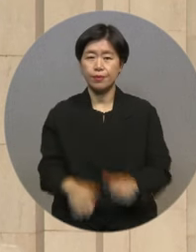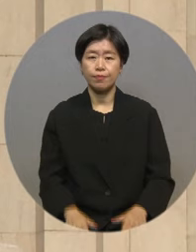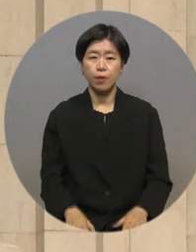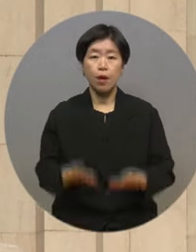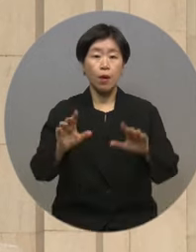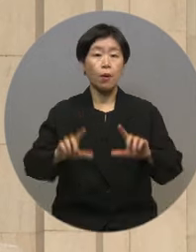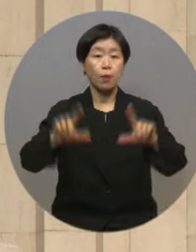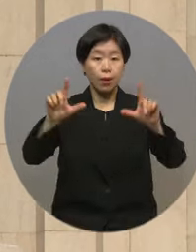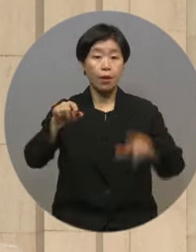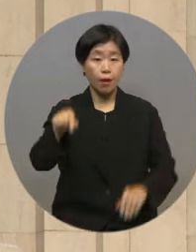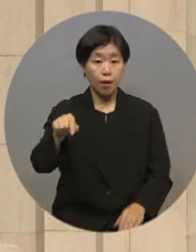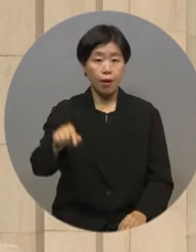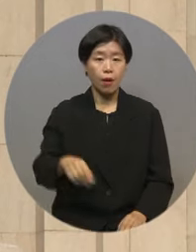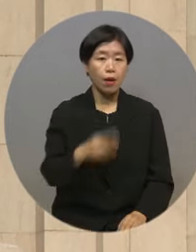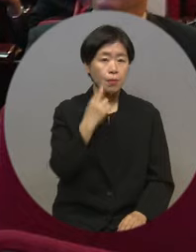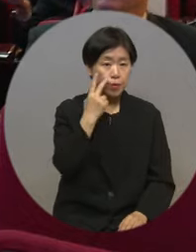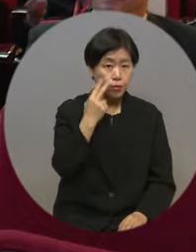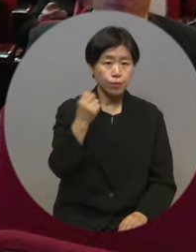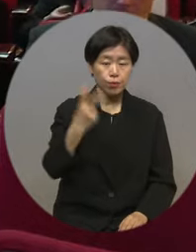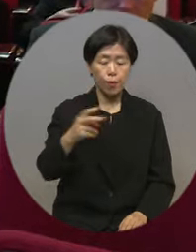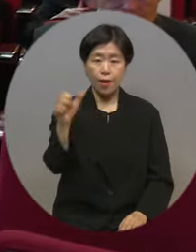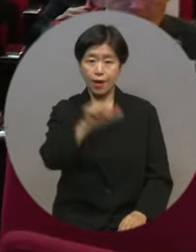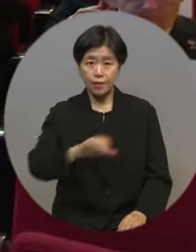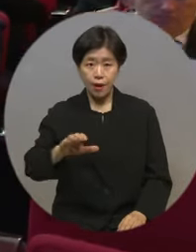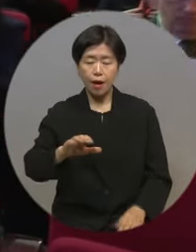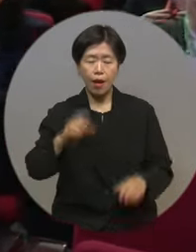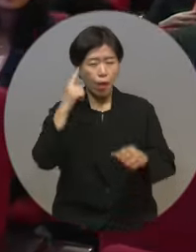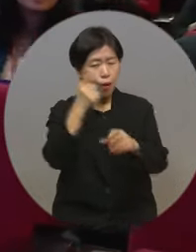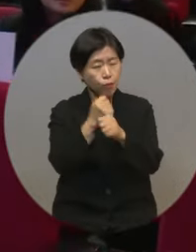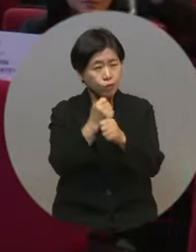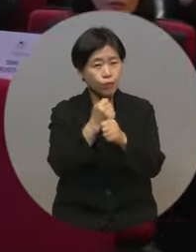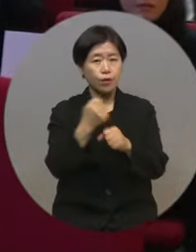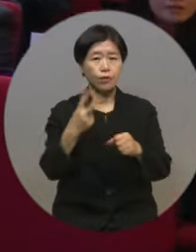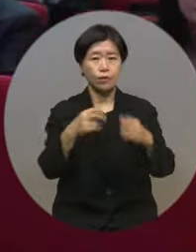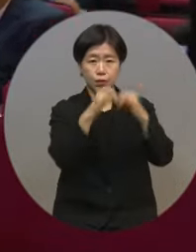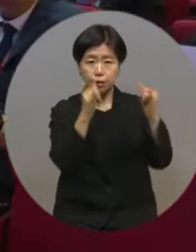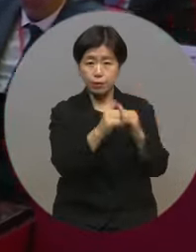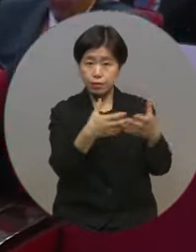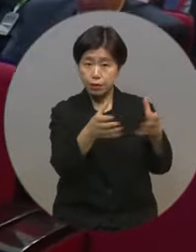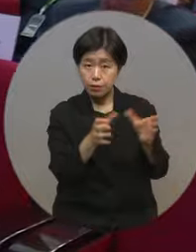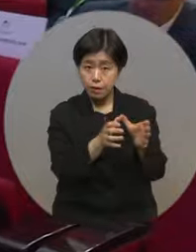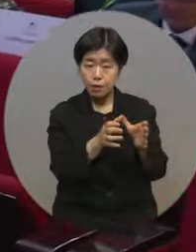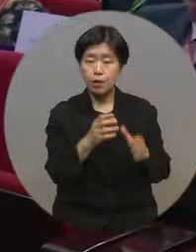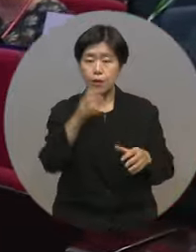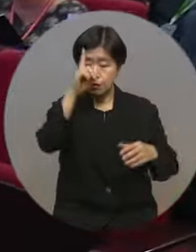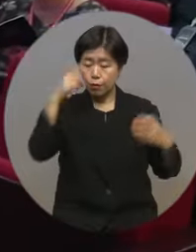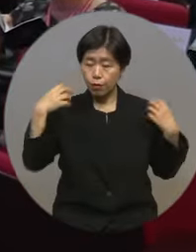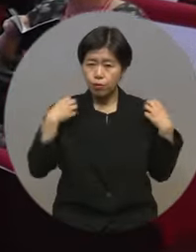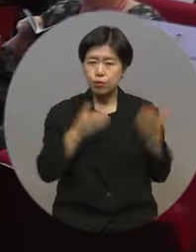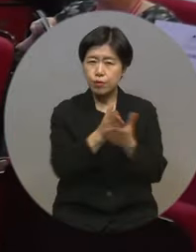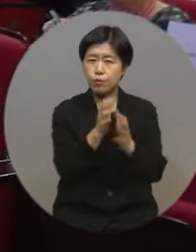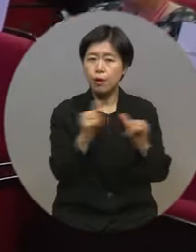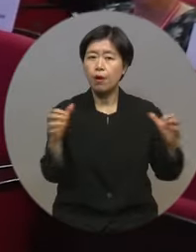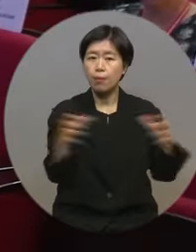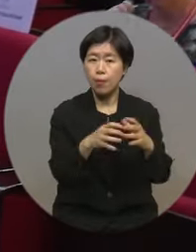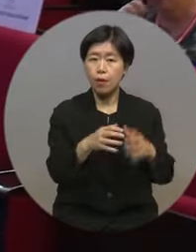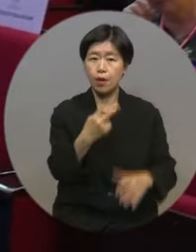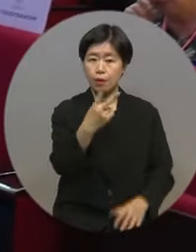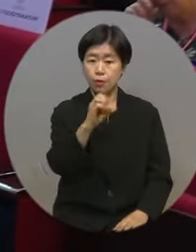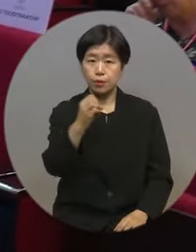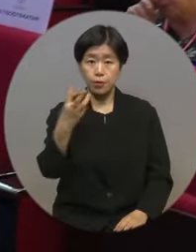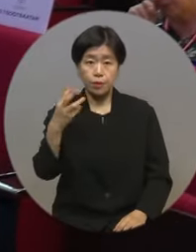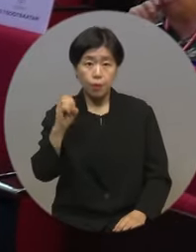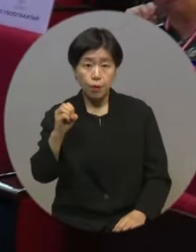대화 컨퍼런스는 미국과 아시아의 학계, 사회단체, 정부의 전문가들이 모여 2030 지속가능